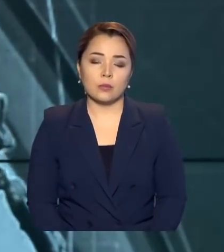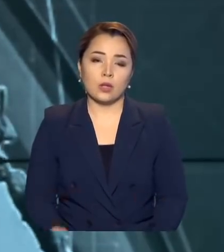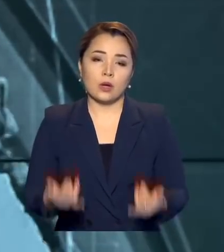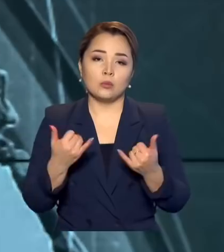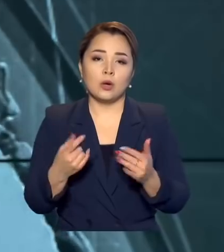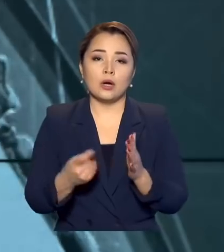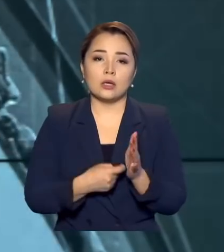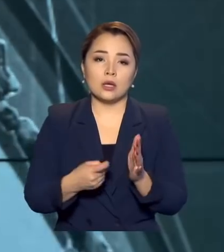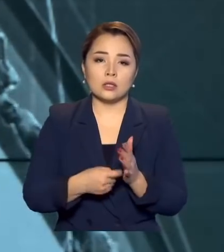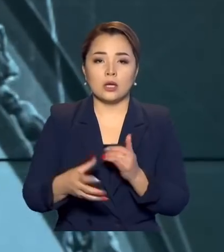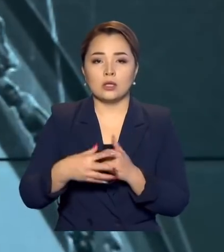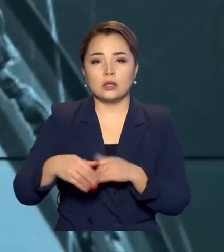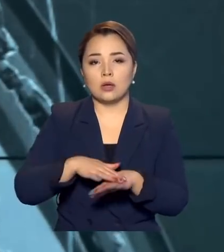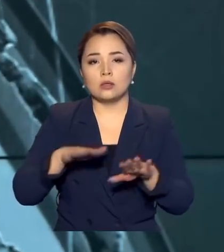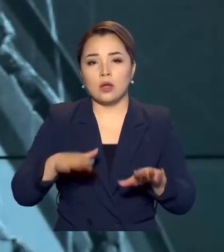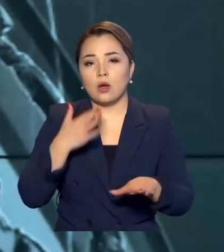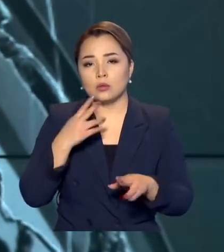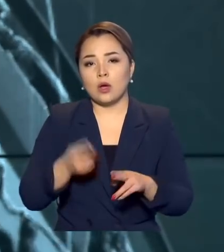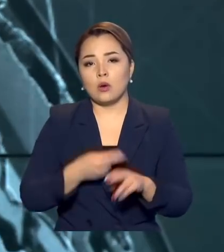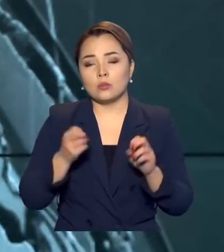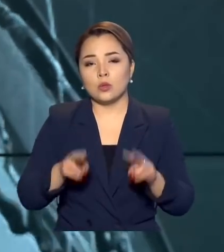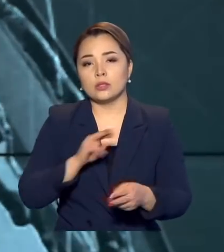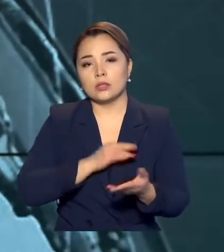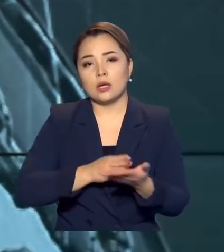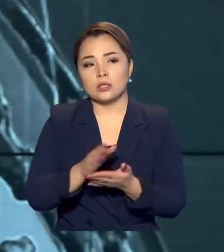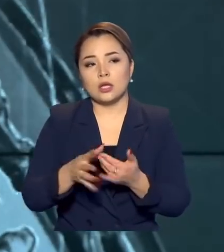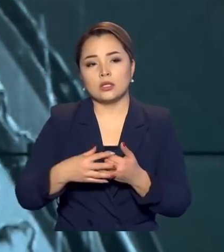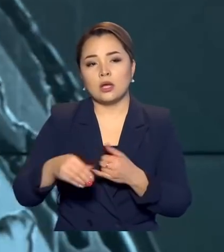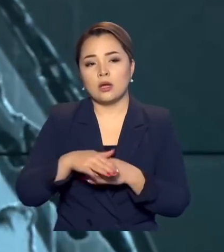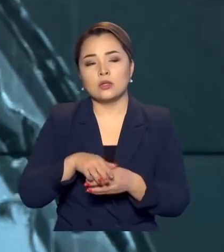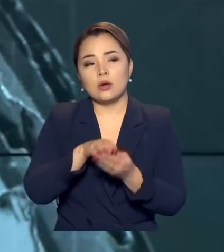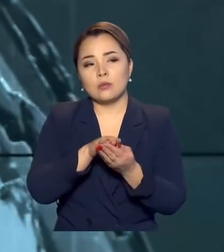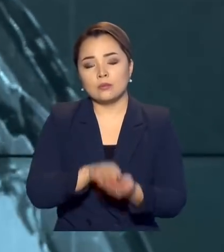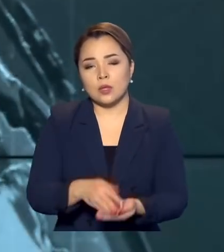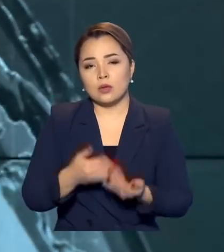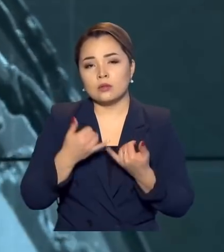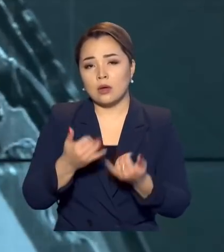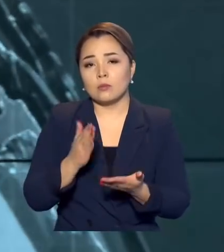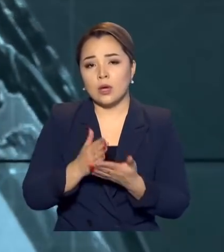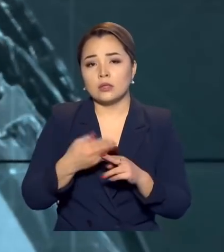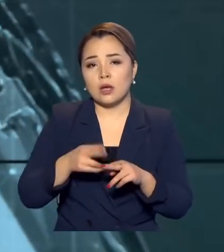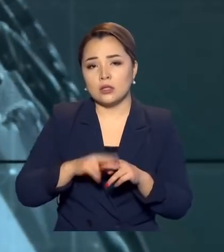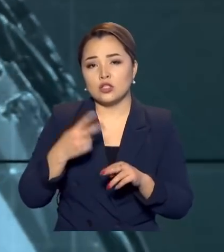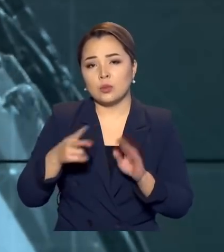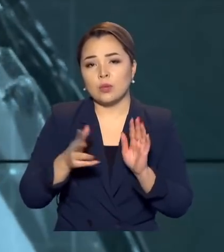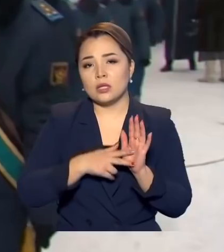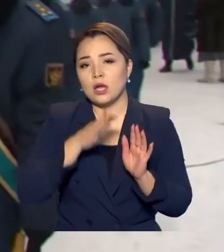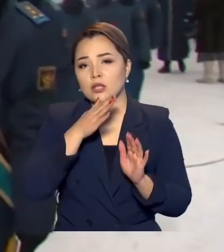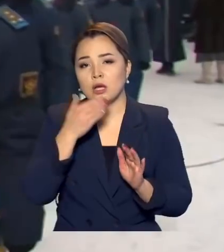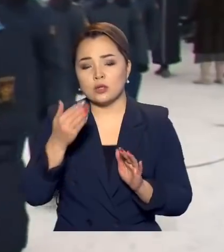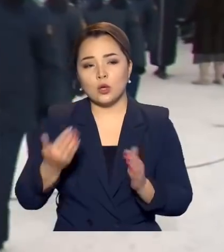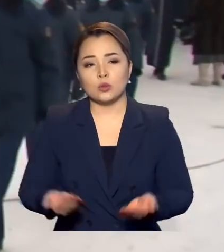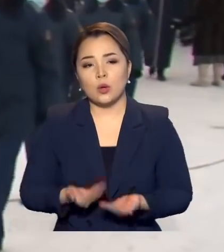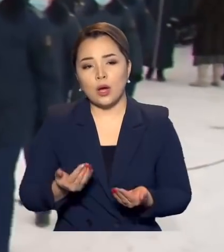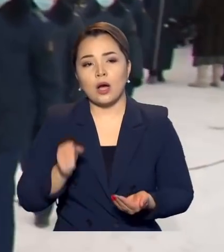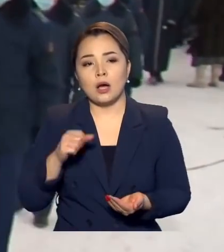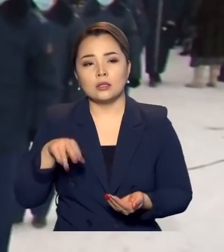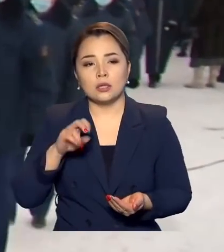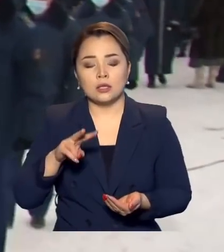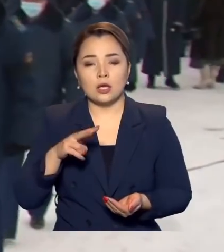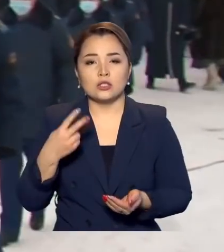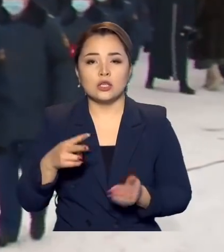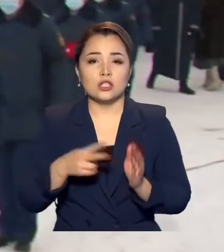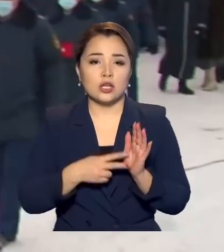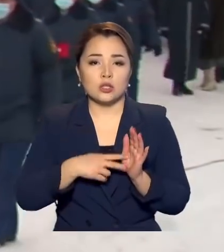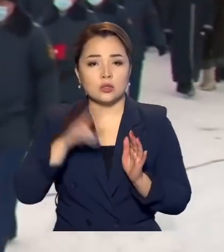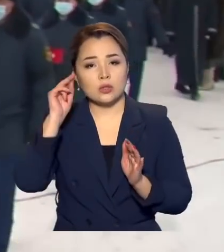Бүгін Қарағанды өңірі жұртшылығы ұлттық қауіпсіздік қызметкерін жер қойнына тапсырды. Шахан кентінің 28 жастағы тұрғыны Әділ Нұркенов қаңтардың